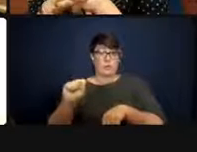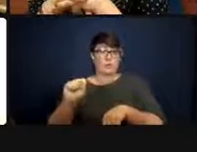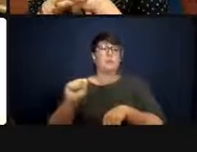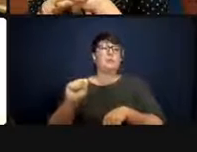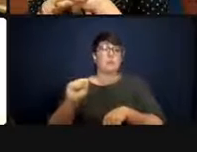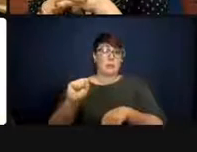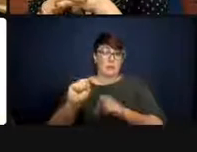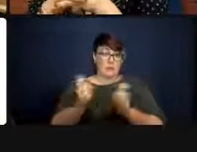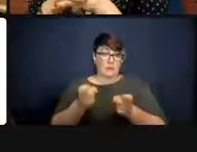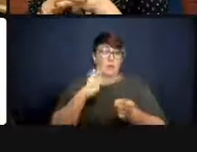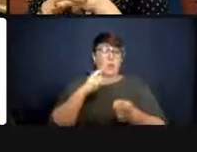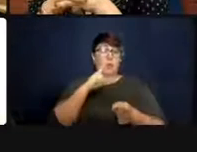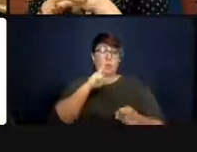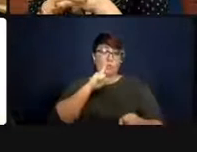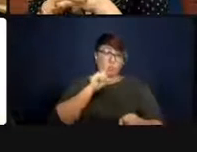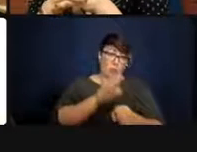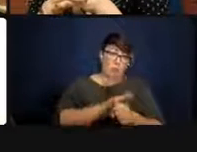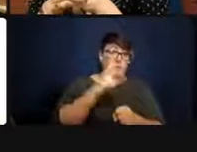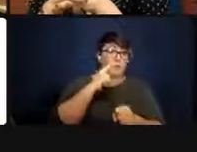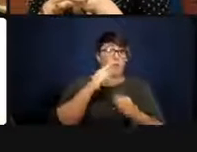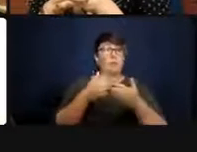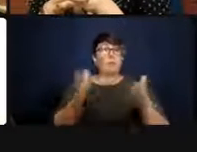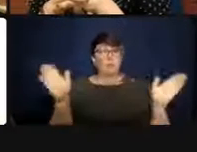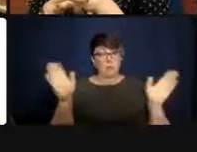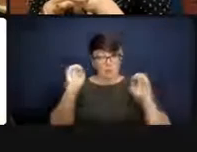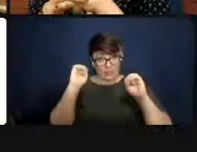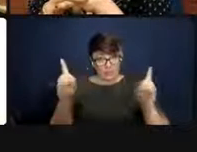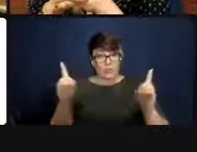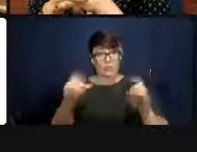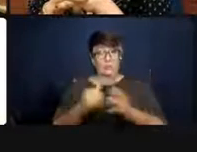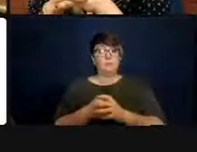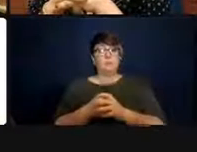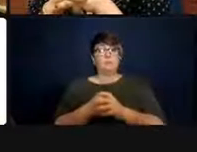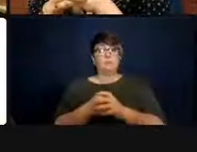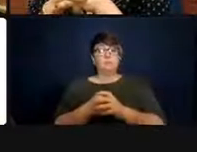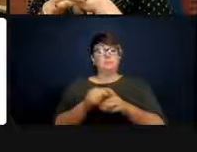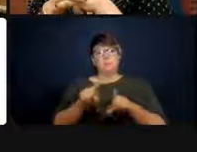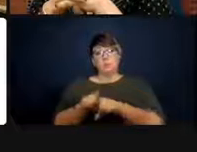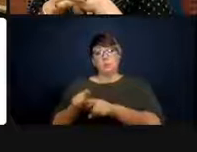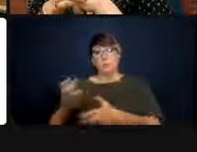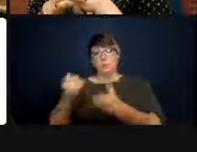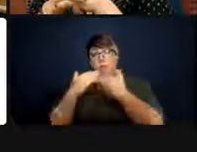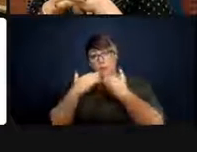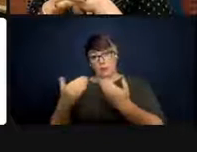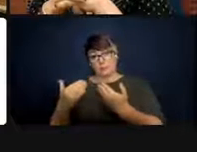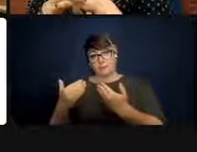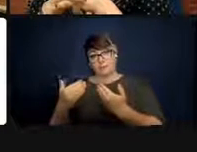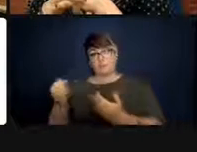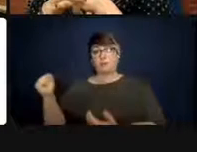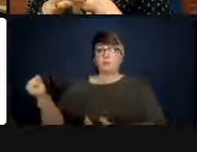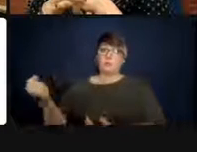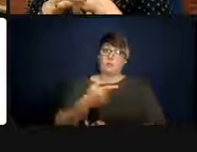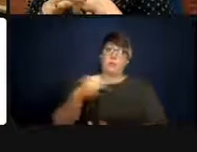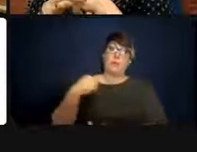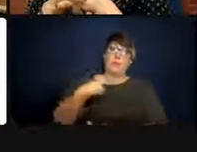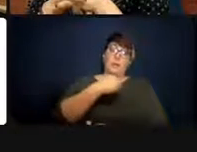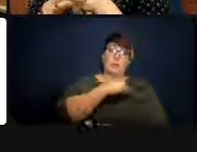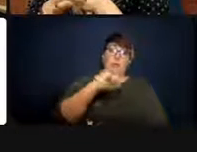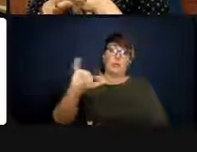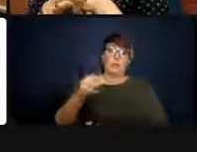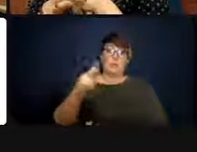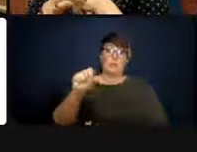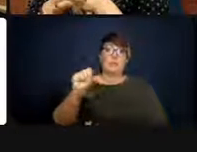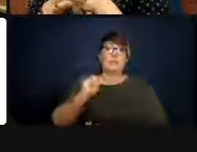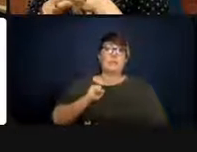سي بي اس وأيضا التزامهم حول التعلم العام، وأود أن أشكر